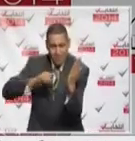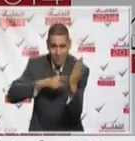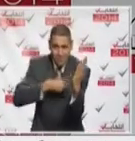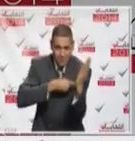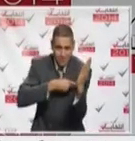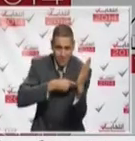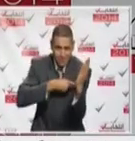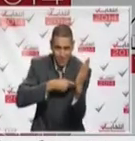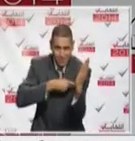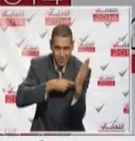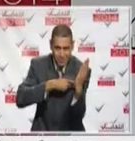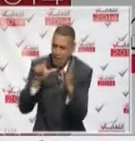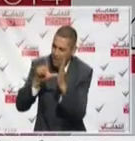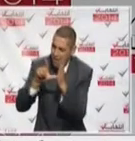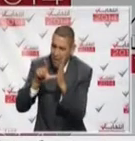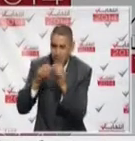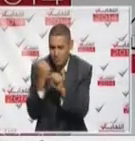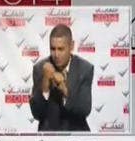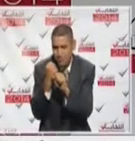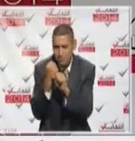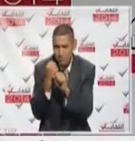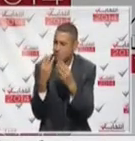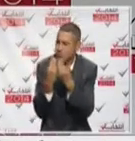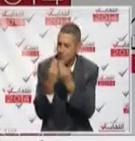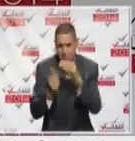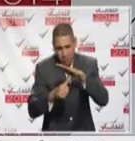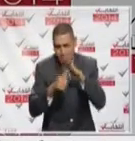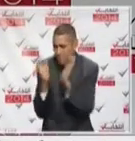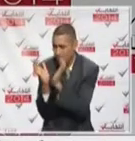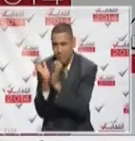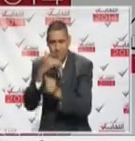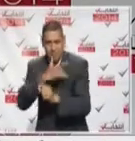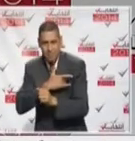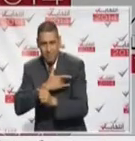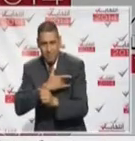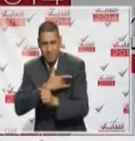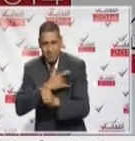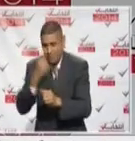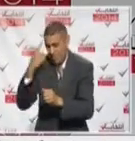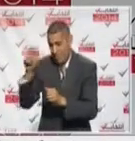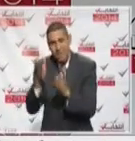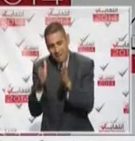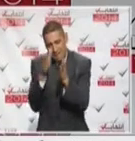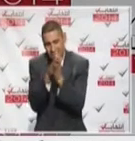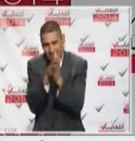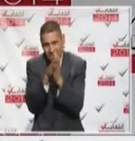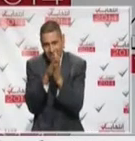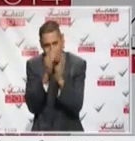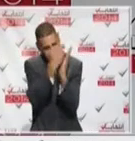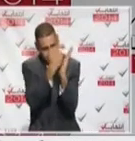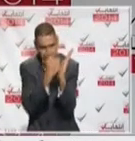عقودا قانونيه للعمل صفا واحدا تحت قياده الدكتور محمد الهاشمي الحامدي من اجل تطبيق جميع بنود